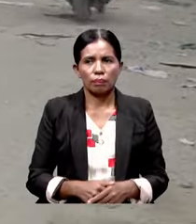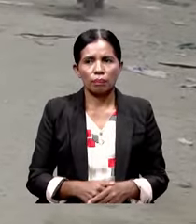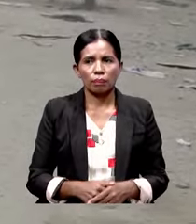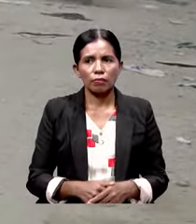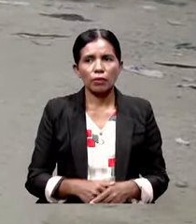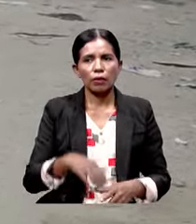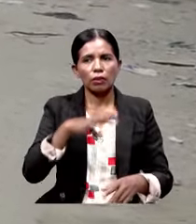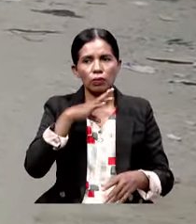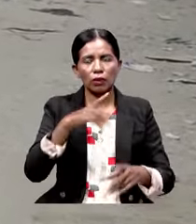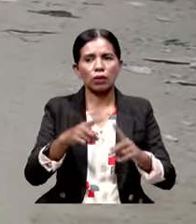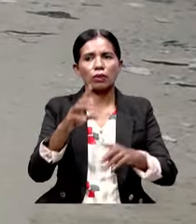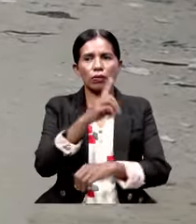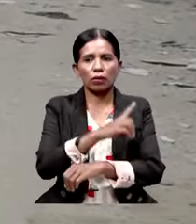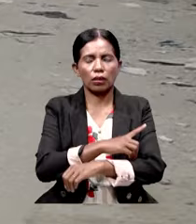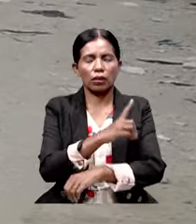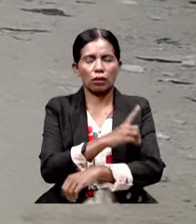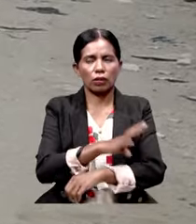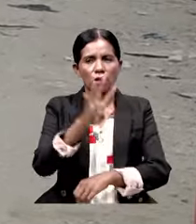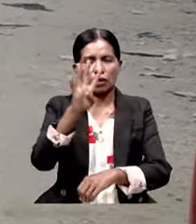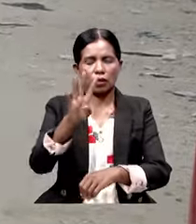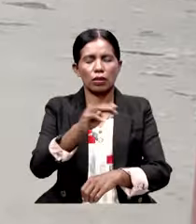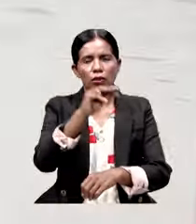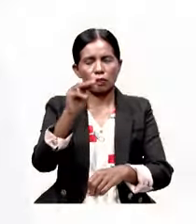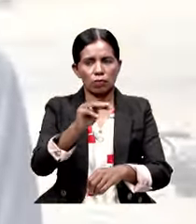Orin loron hatona, ya segunda mulai.